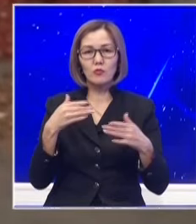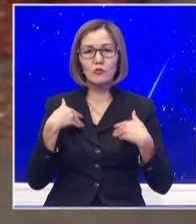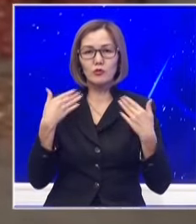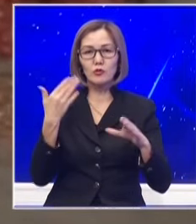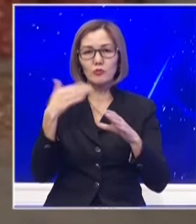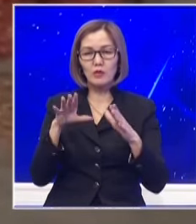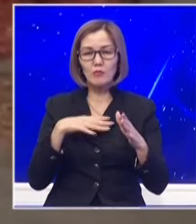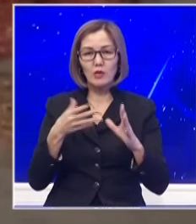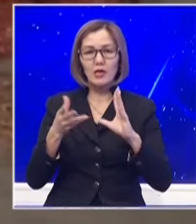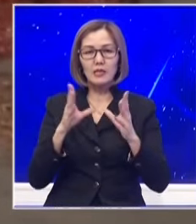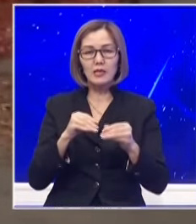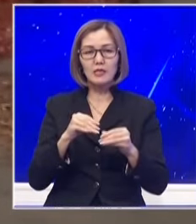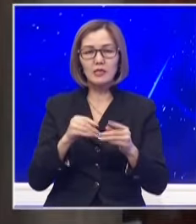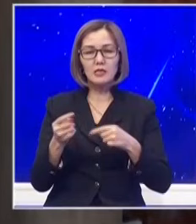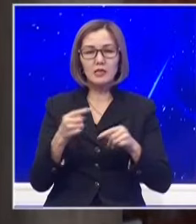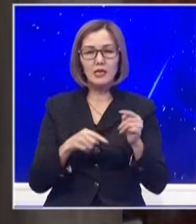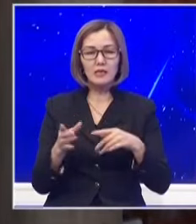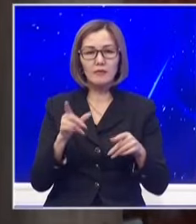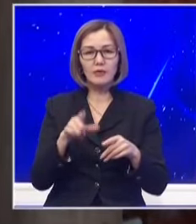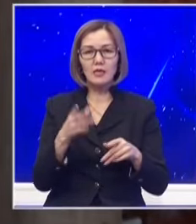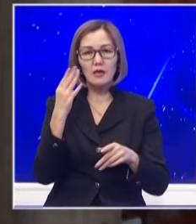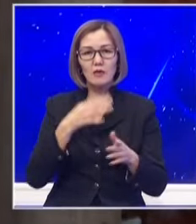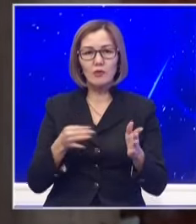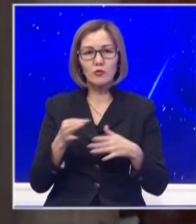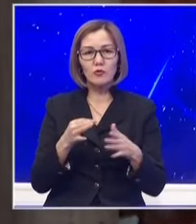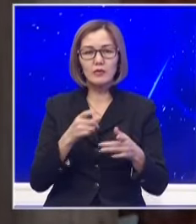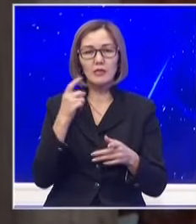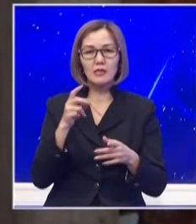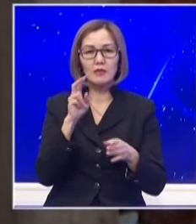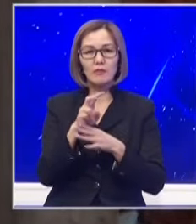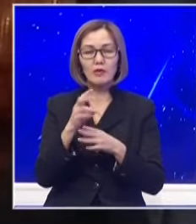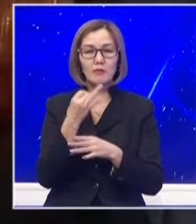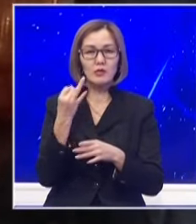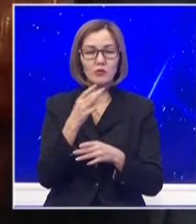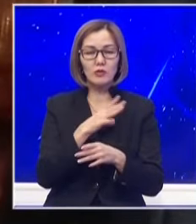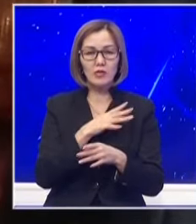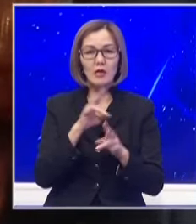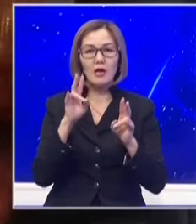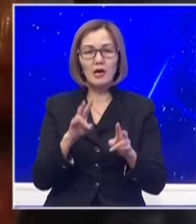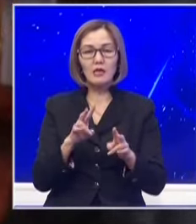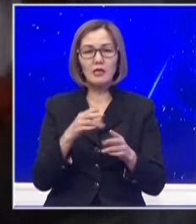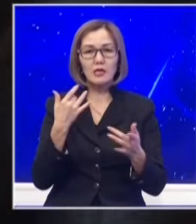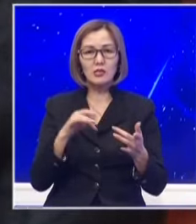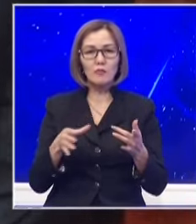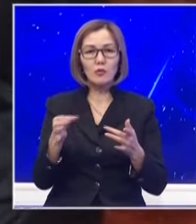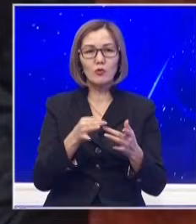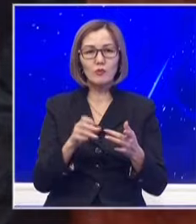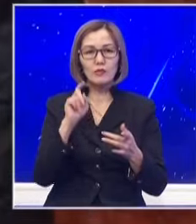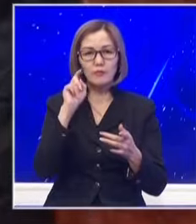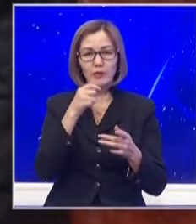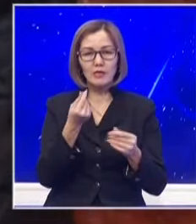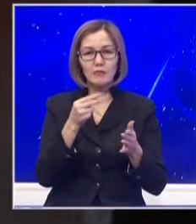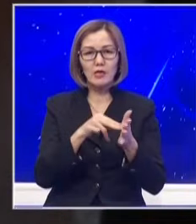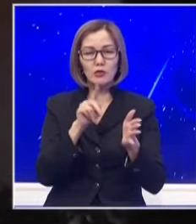болатын. Нәтижесінде ауған кәсіпкерлері Алматы облысының бірнеше шаруашылығына барып, қызығушылық танытқан. Алайда Жамбыл облысында пияздың бағасы